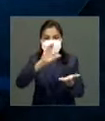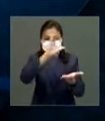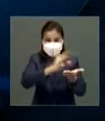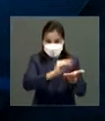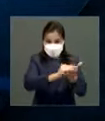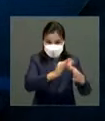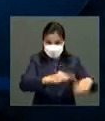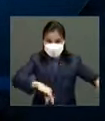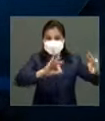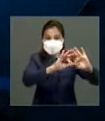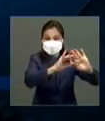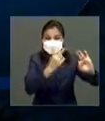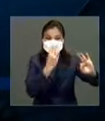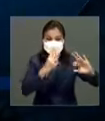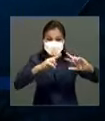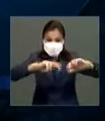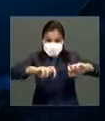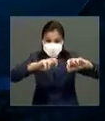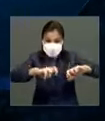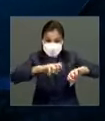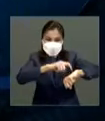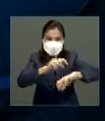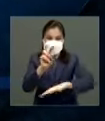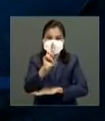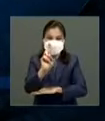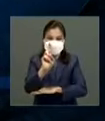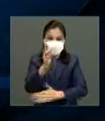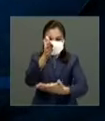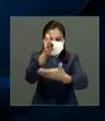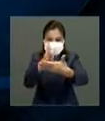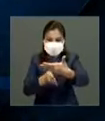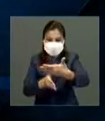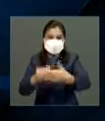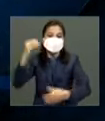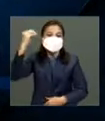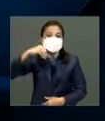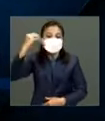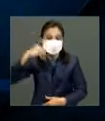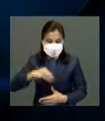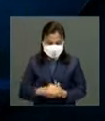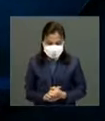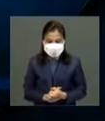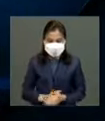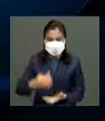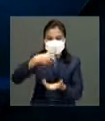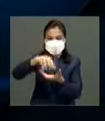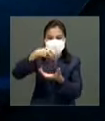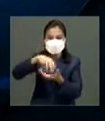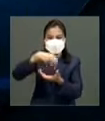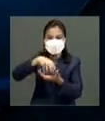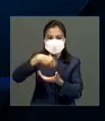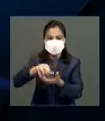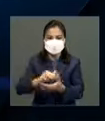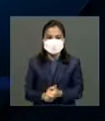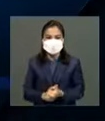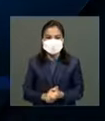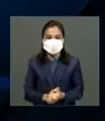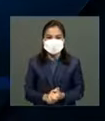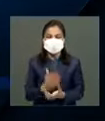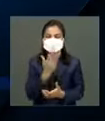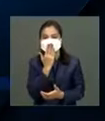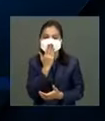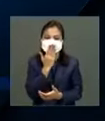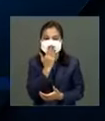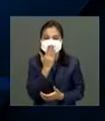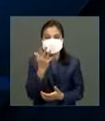ราะห์ก็ต้องรอตอนเที่ยงครึ่งทุกวันนะครับเราก็จะมานำเสนอในรายละเอียดโดยที่ไม่มีการปิดบังแต่อย่างใด